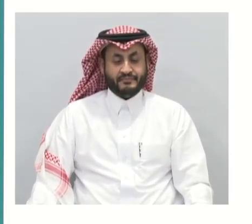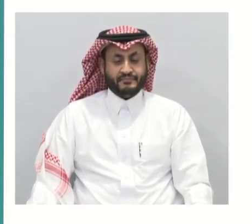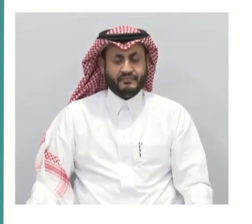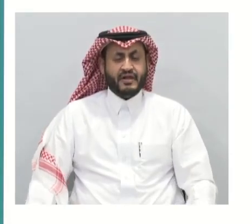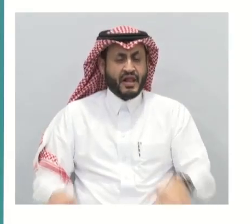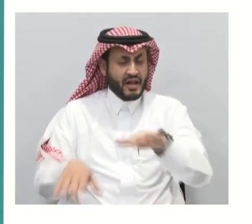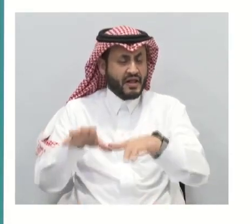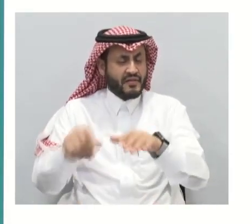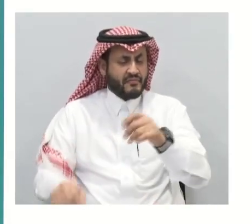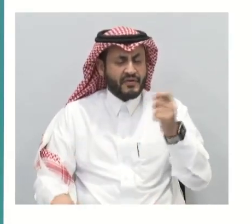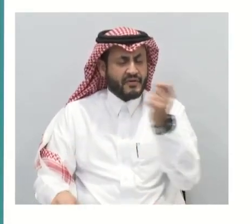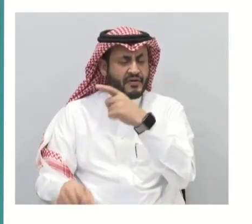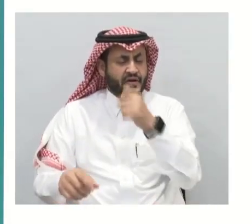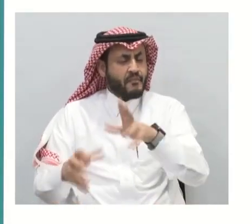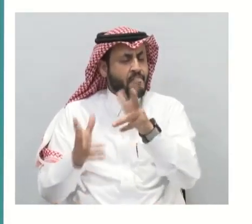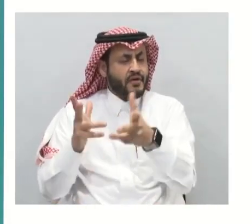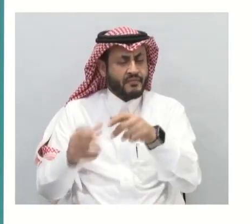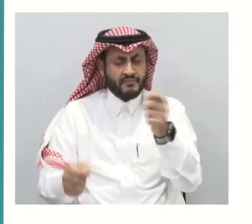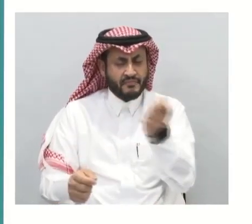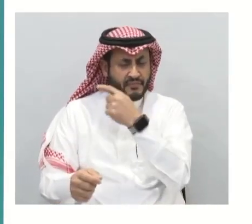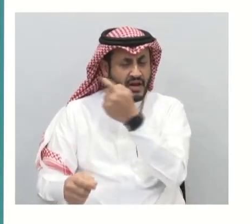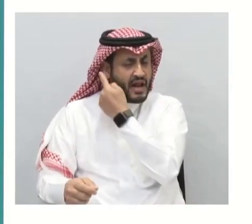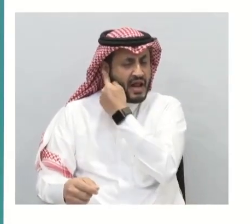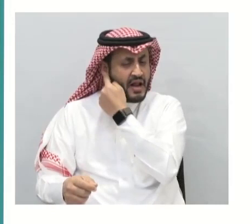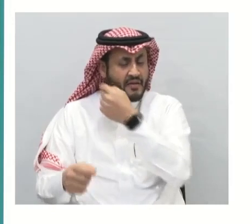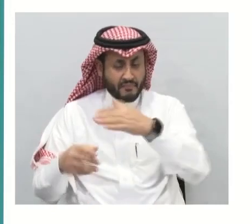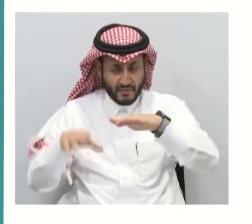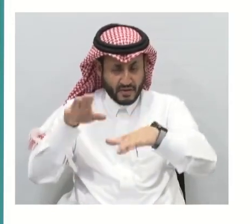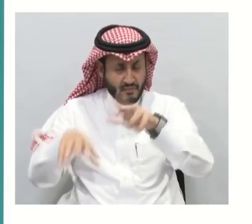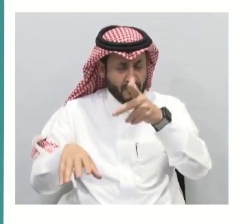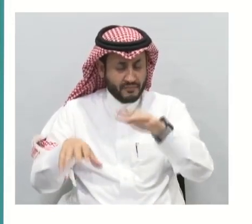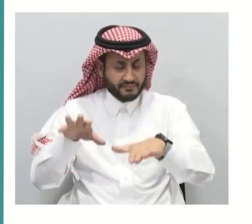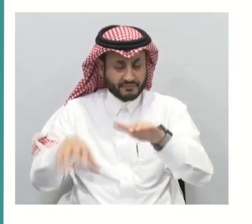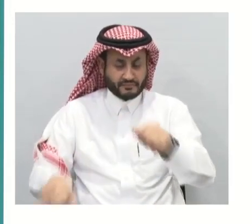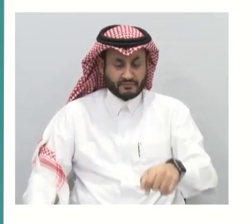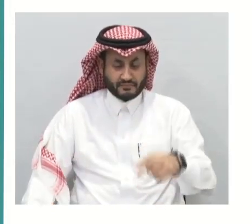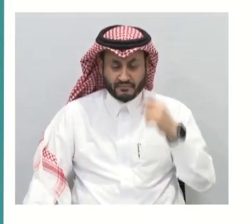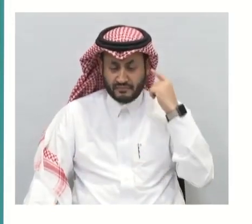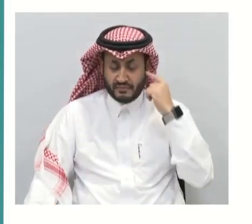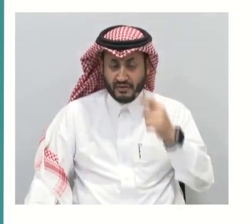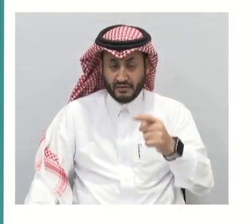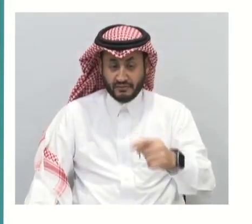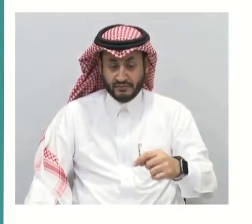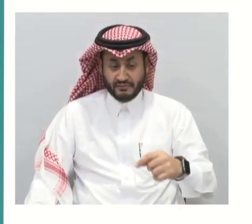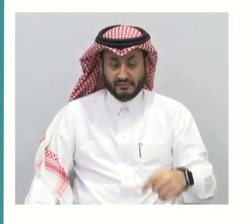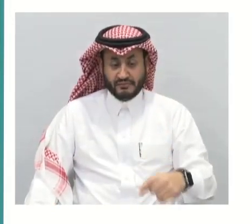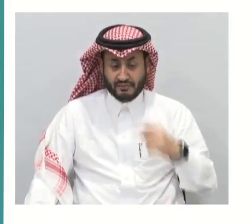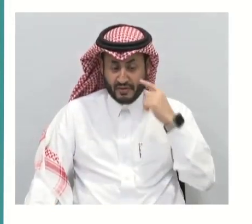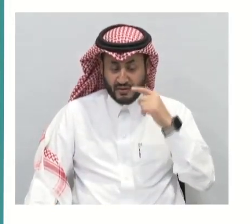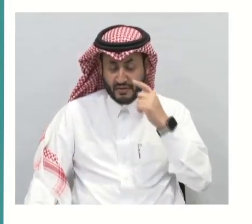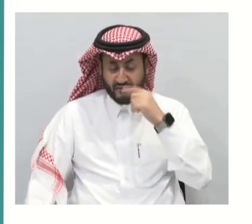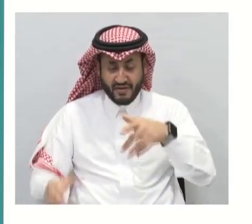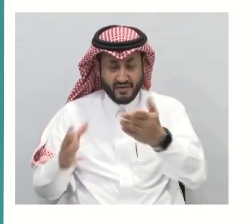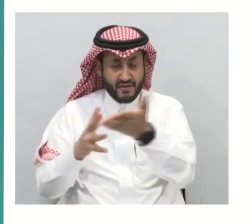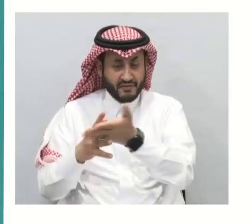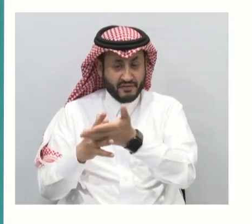التوازن من المسؤول في الاذن يقوم بعمليه التوازن هذه القناه هذه الاذن الوسطى